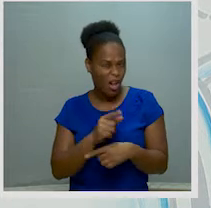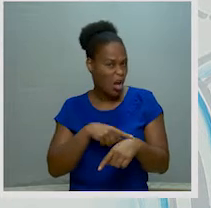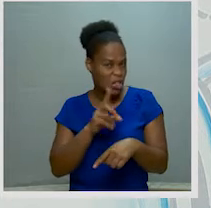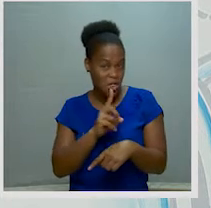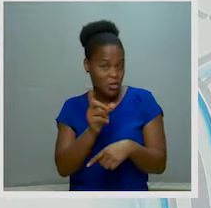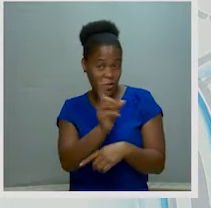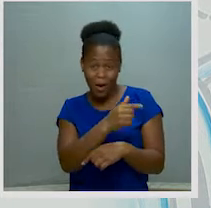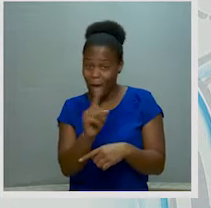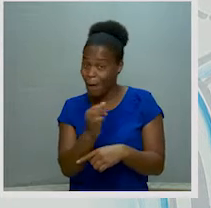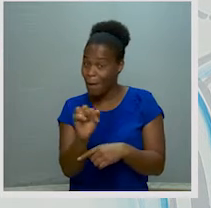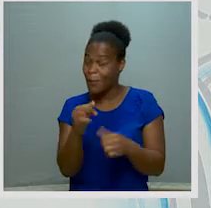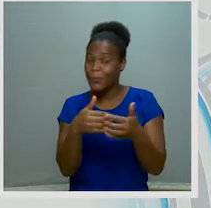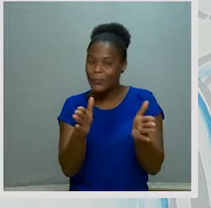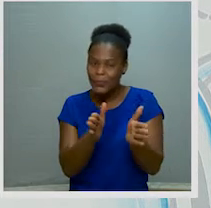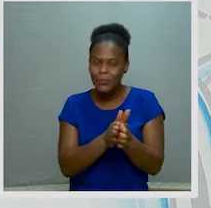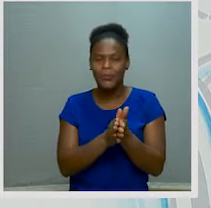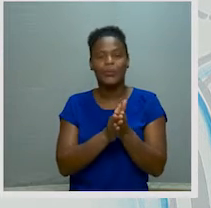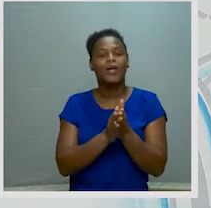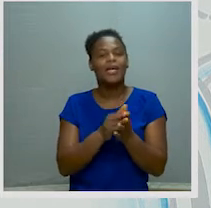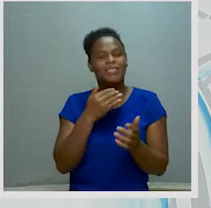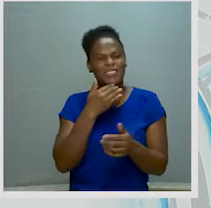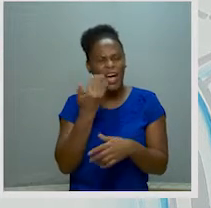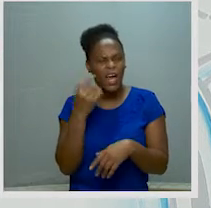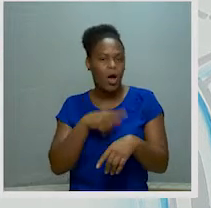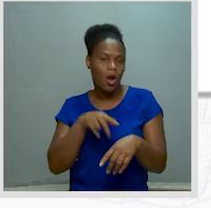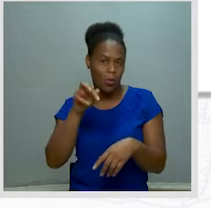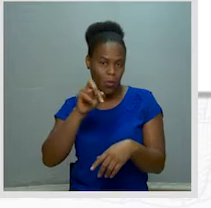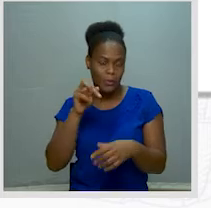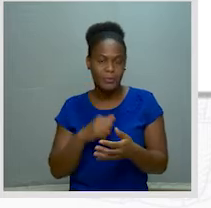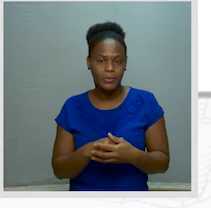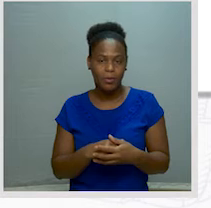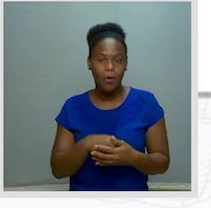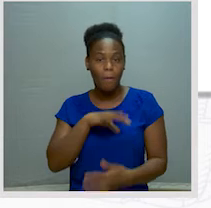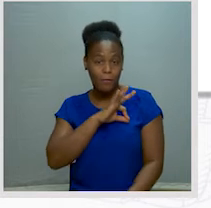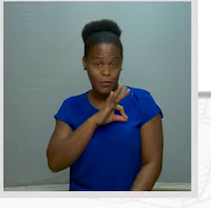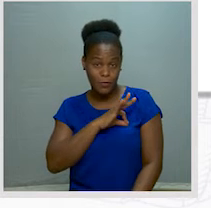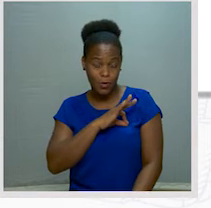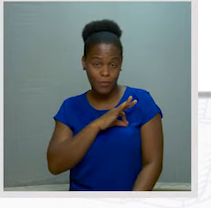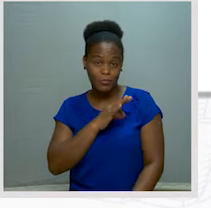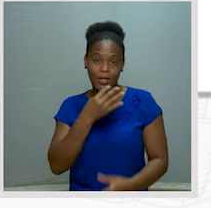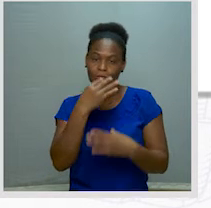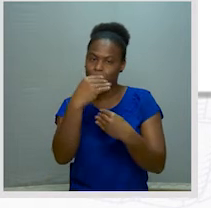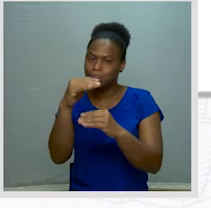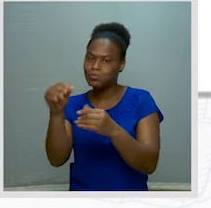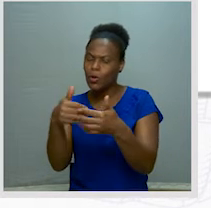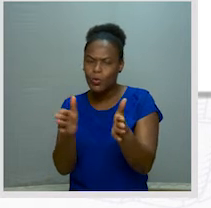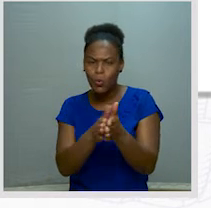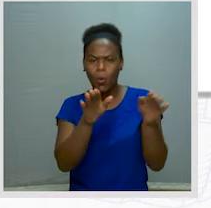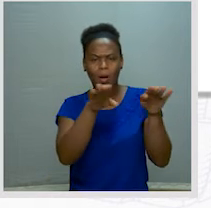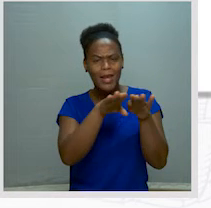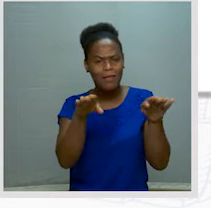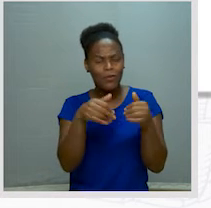à 6 h, mais tous les matins à 8 h. Les enseignants s'adressent à tous